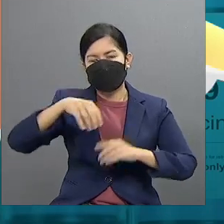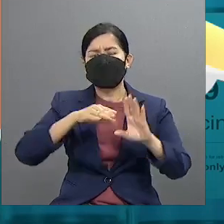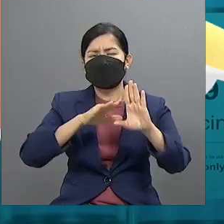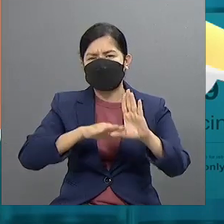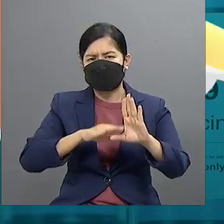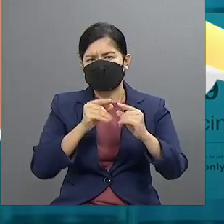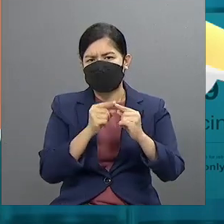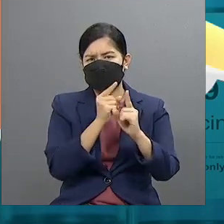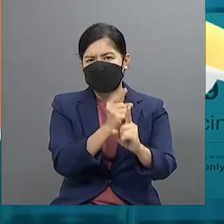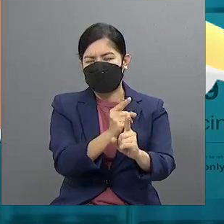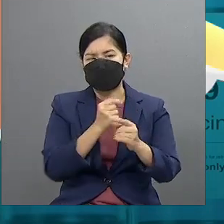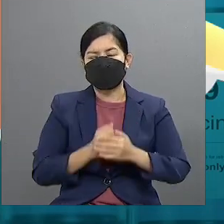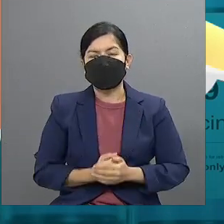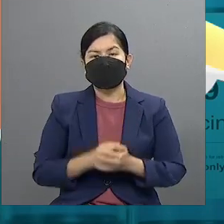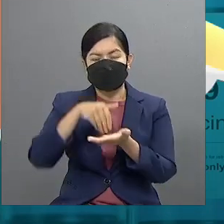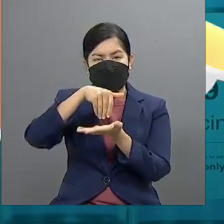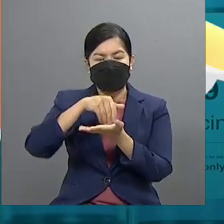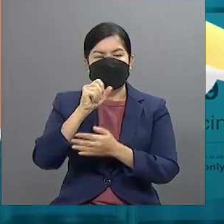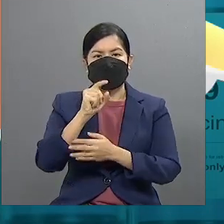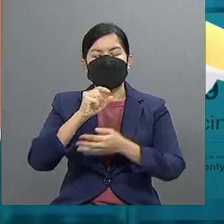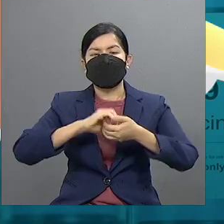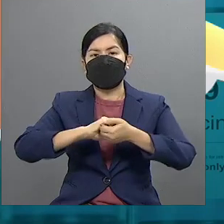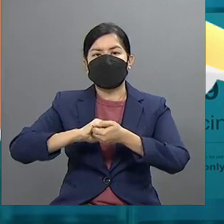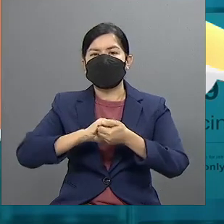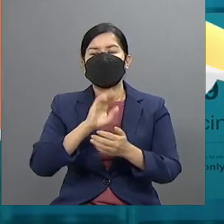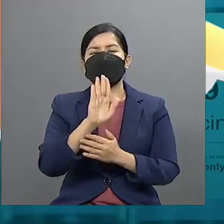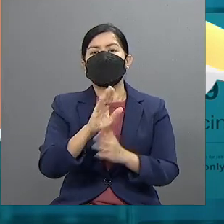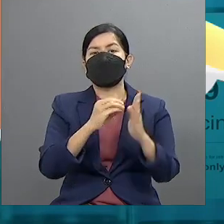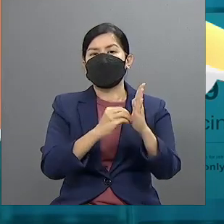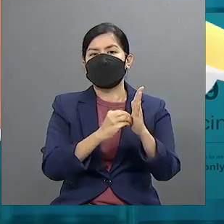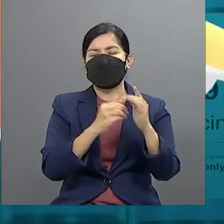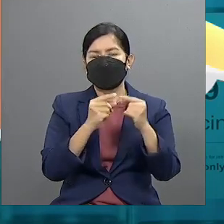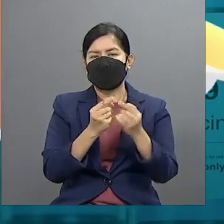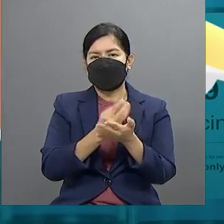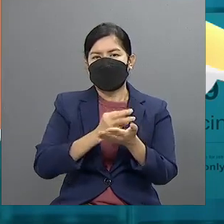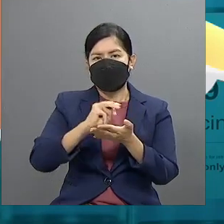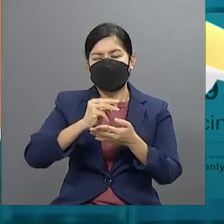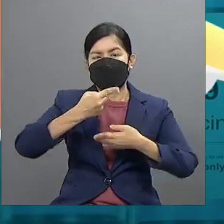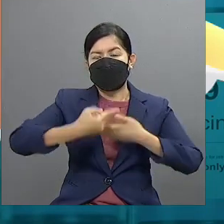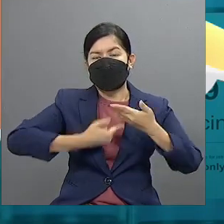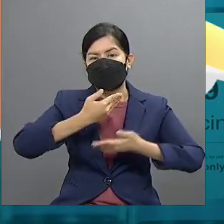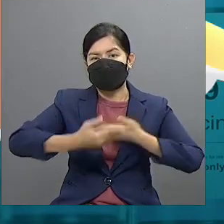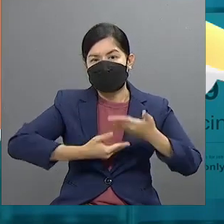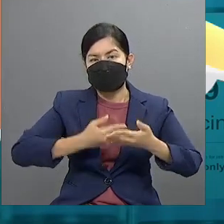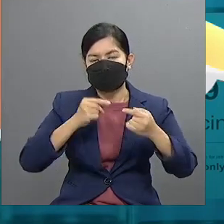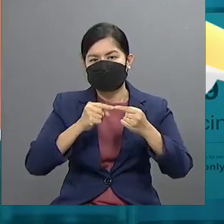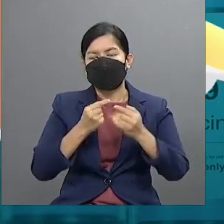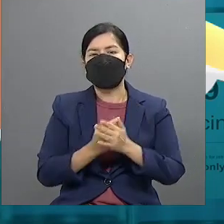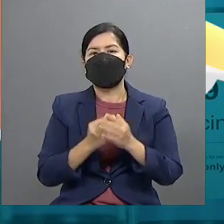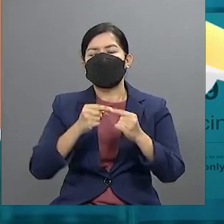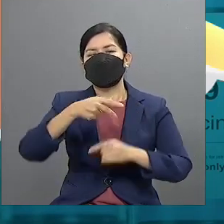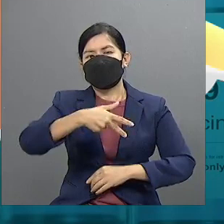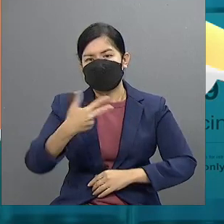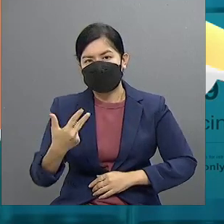ร่วมมือบริการฉีดวัคซีนโควิด-19 กรุงเทพมหานครหอการค้าไทยไทย PBS ธนบุรี Healthcare Group เปิดบริการฉีดวัคซีน